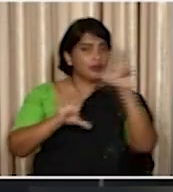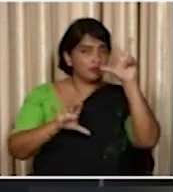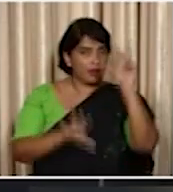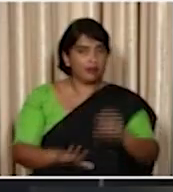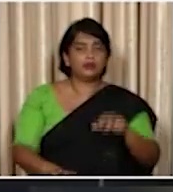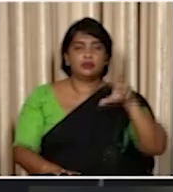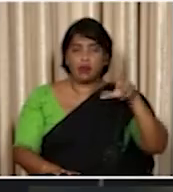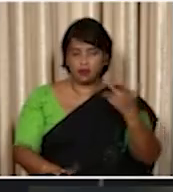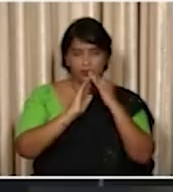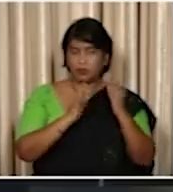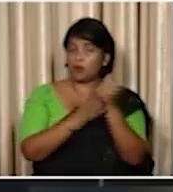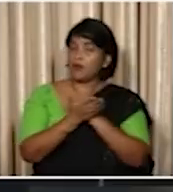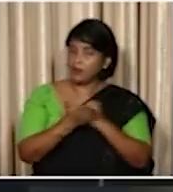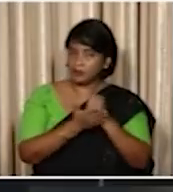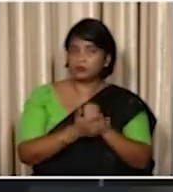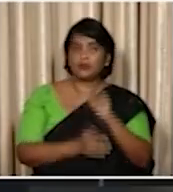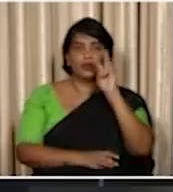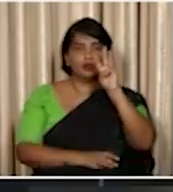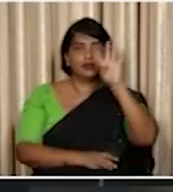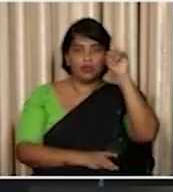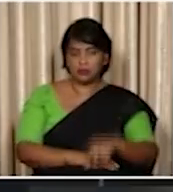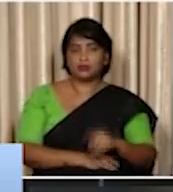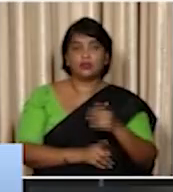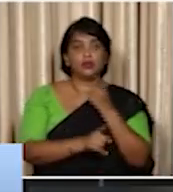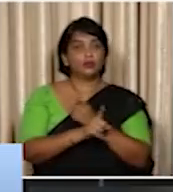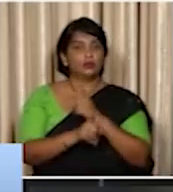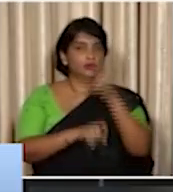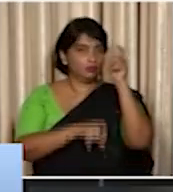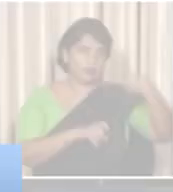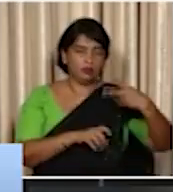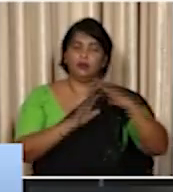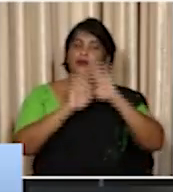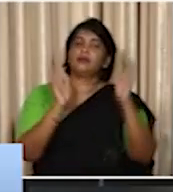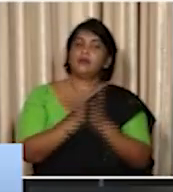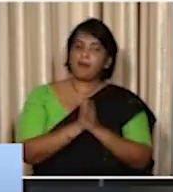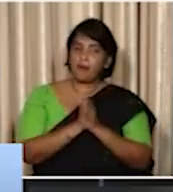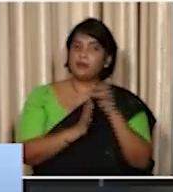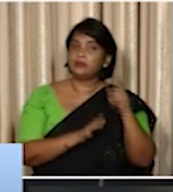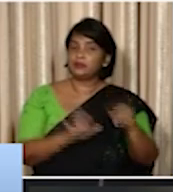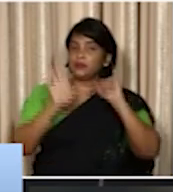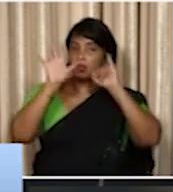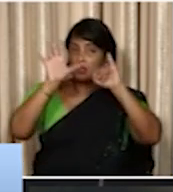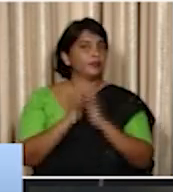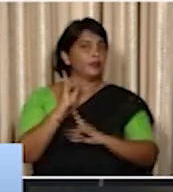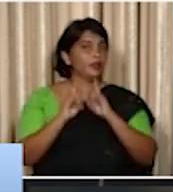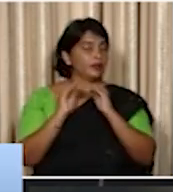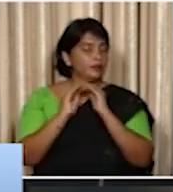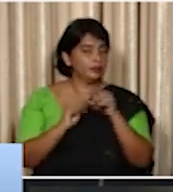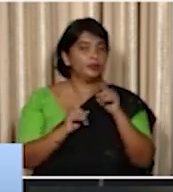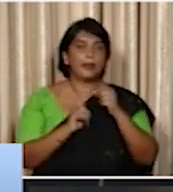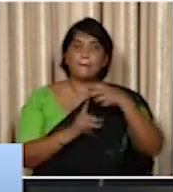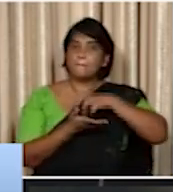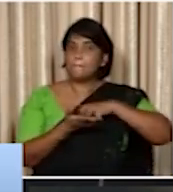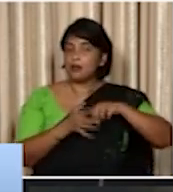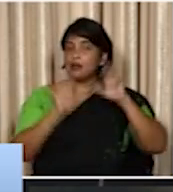විතර පෙරපාසල් තියෙන ඔක්කොම 34,000ක් ඉන්නවා පාලිකාවන් සහ සහකාර පාලිකාවන්. මේන් 6,000යි ඩිප්ලෝමාවක් අරන් තියෙන්නේ. පළාත්